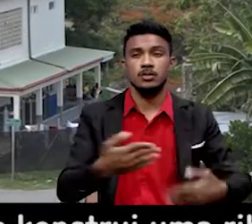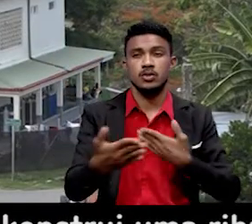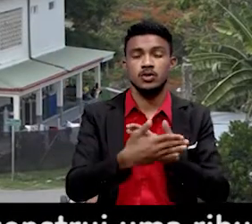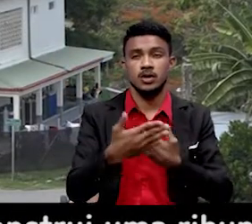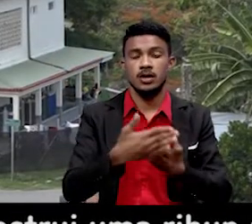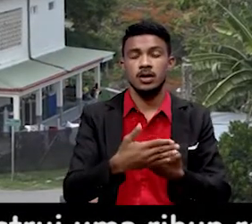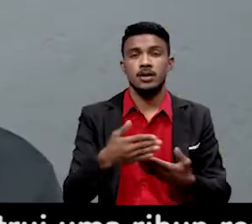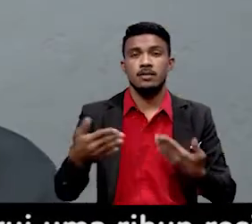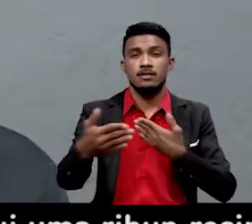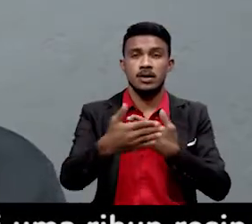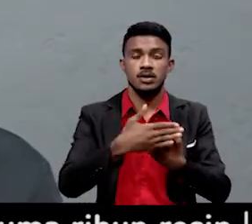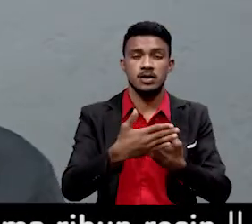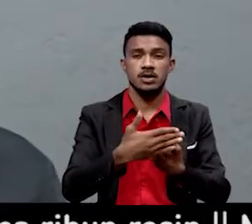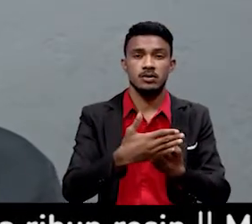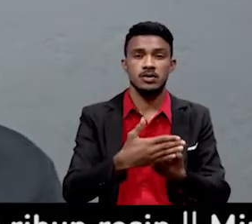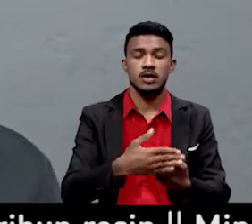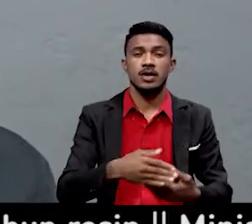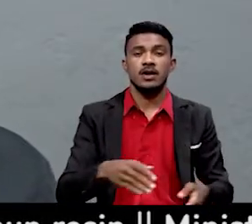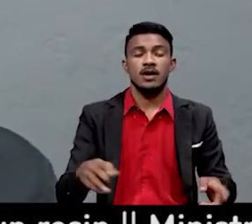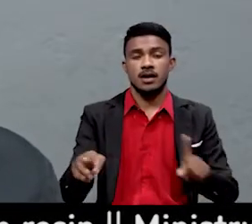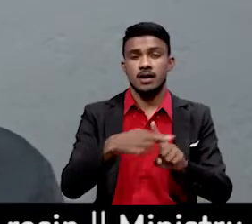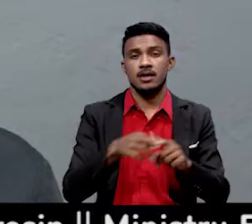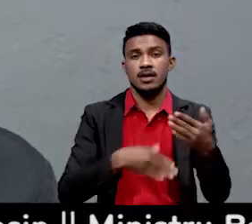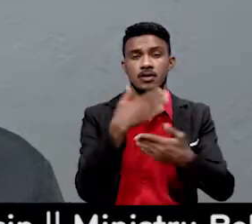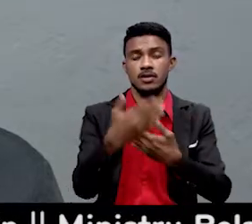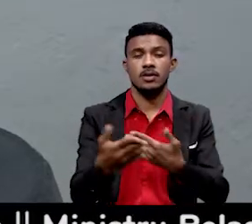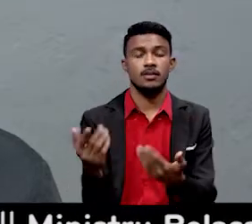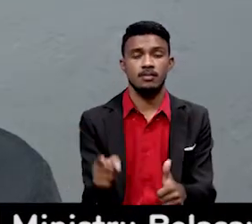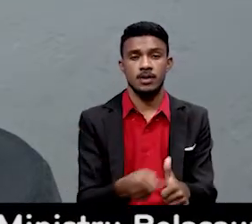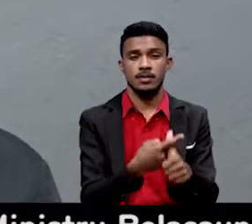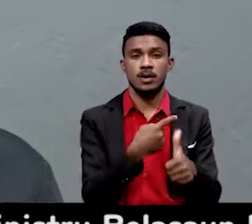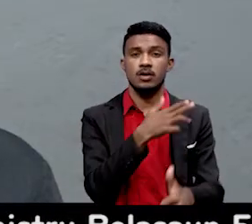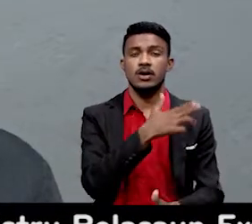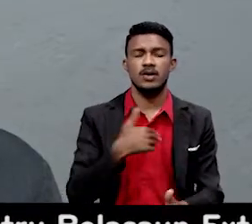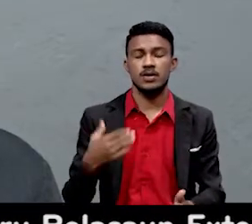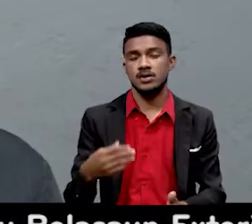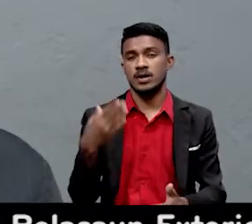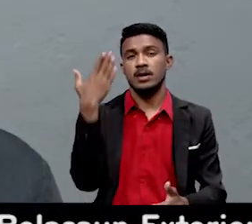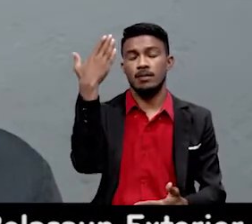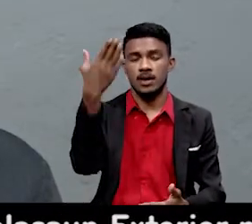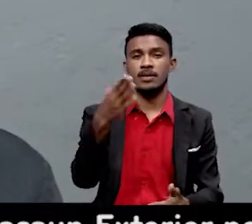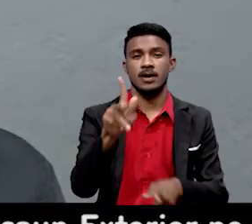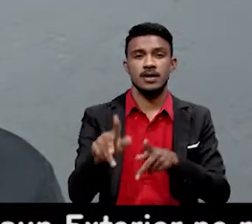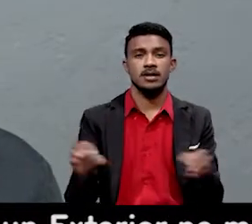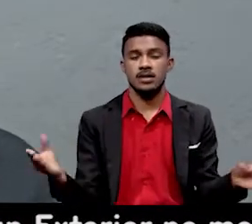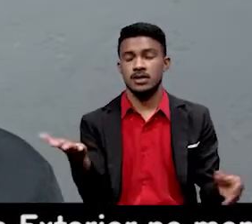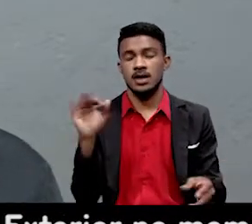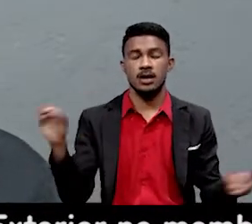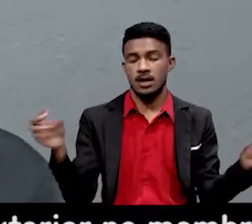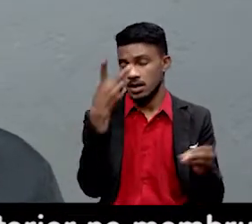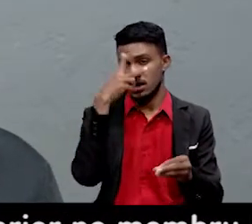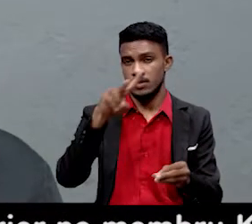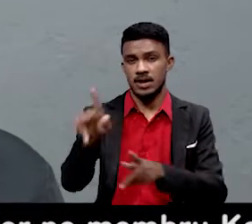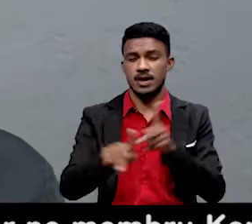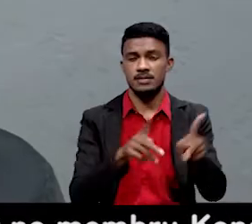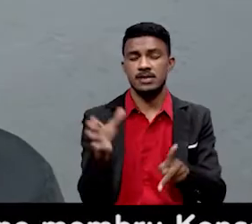ni oin lori ba hena ba ida premeru dahulu pe Indonesia to ba hen ba sir la hare ba ema sira ema seremos los atun